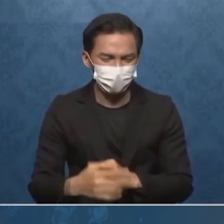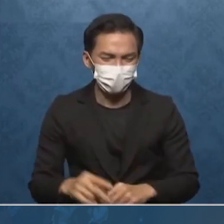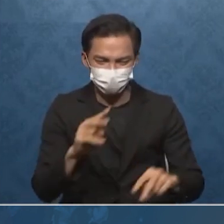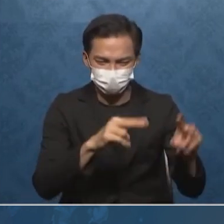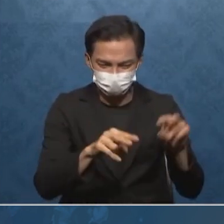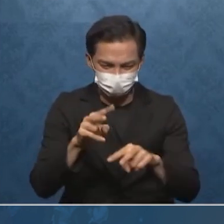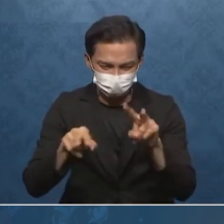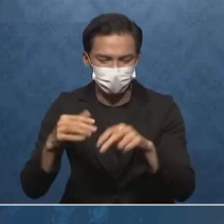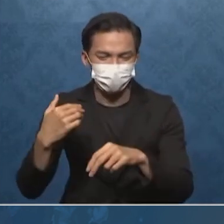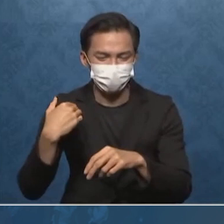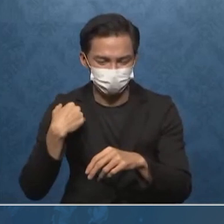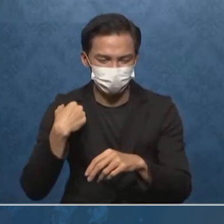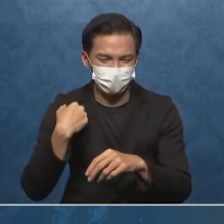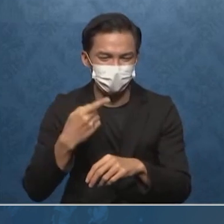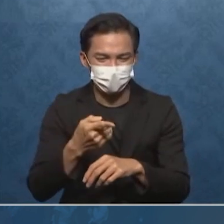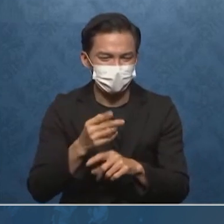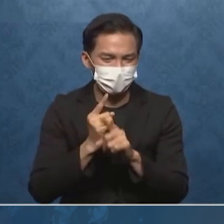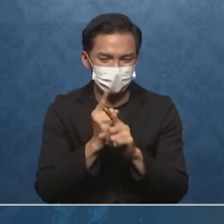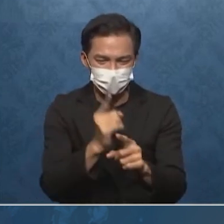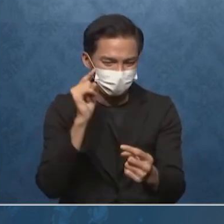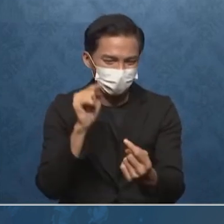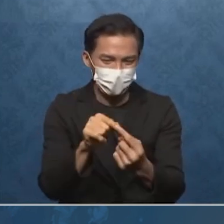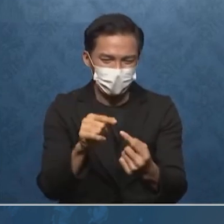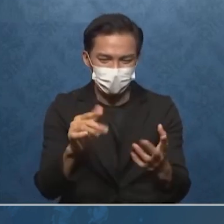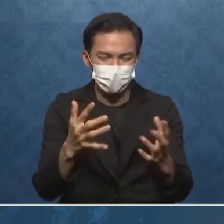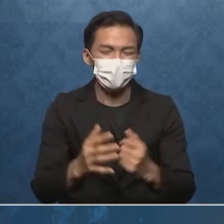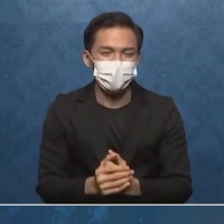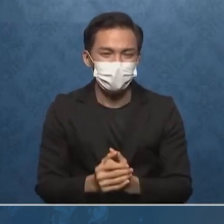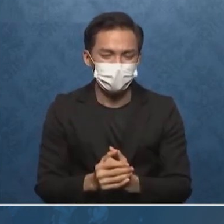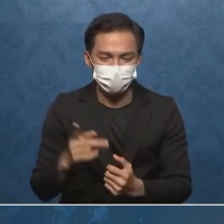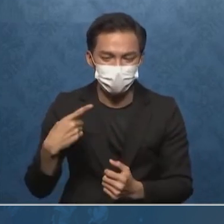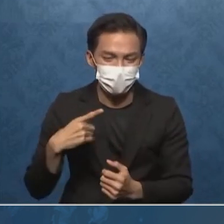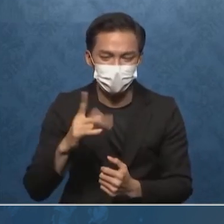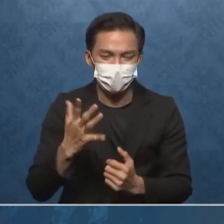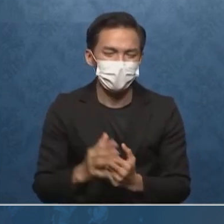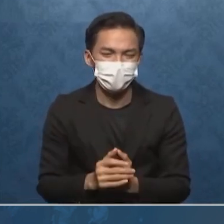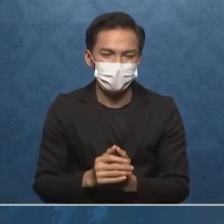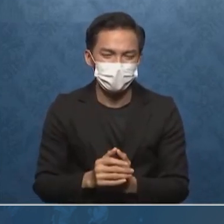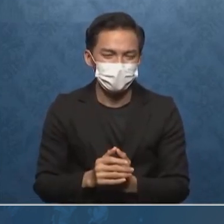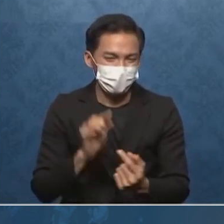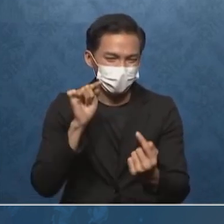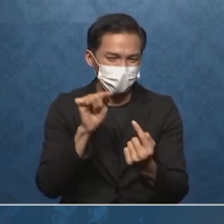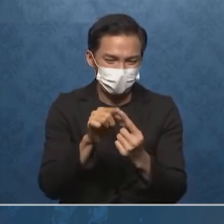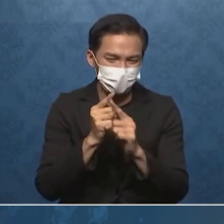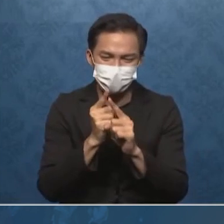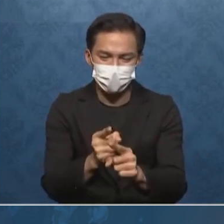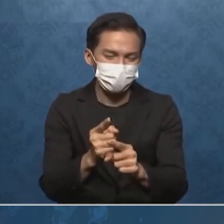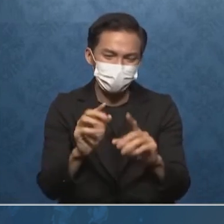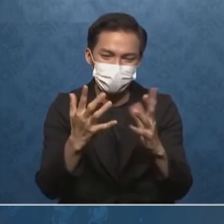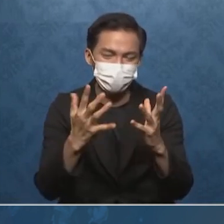สอบแล้วพบว่ามีความเสี่ยงไม่เป็นไปตามเป้าหมายนะครับไม่คุ้มค่าไม่สอดคล้องไม่เป็นไปเต่า